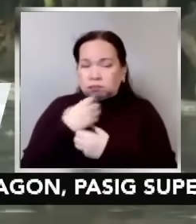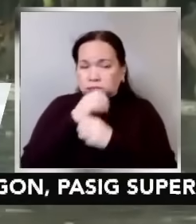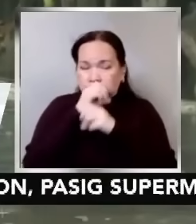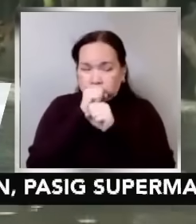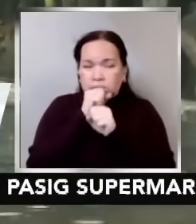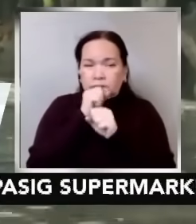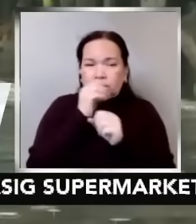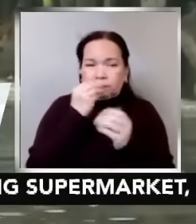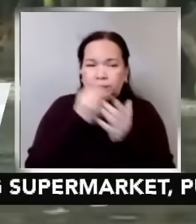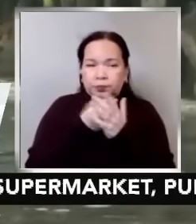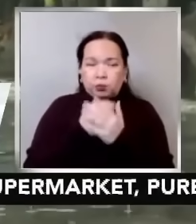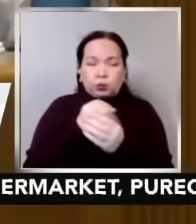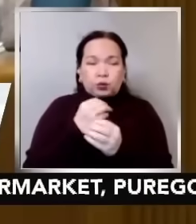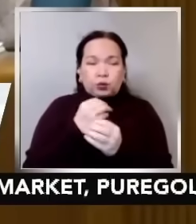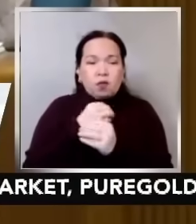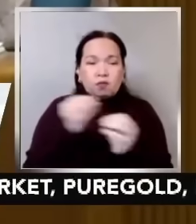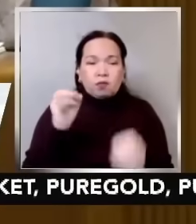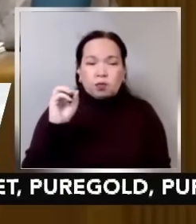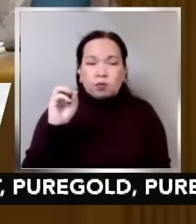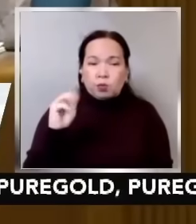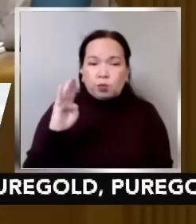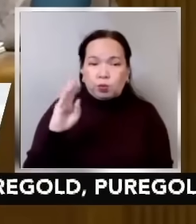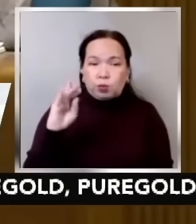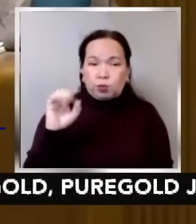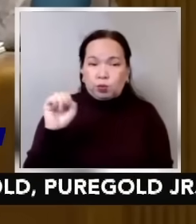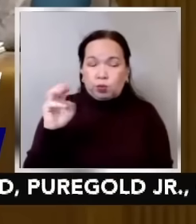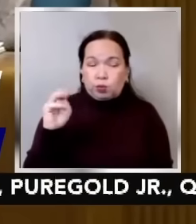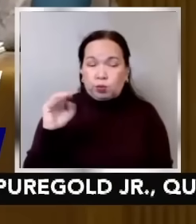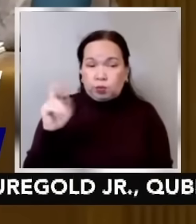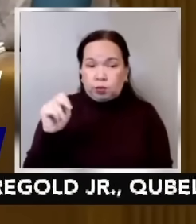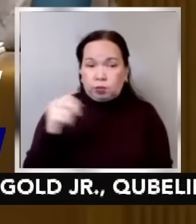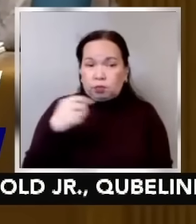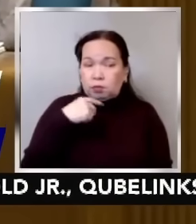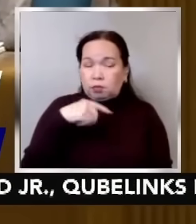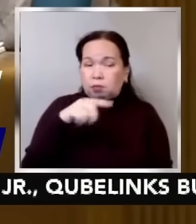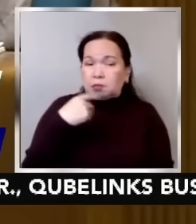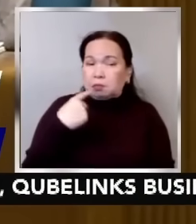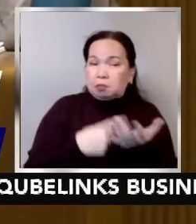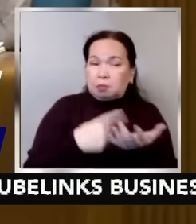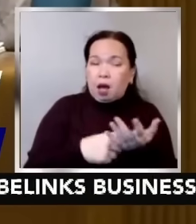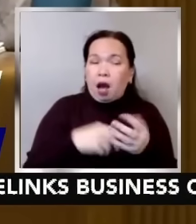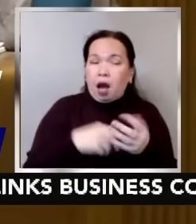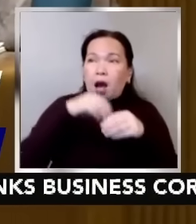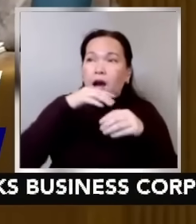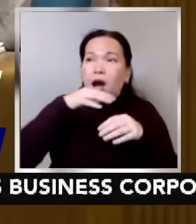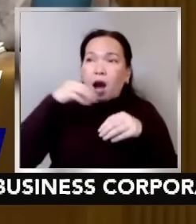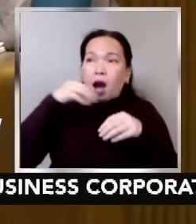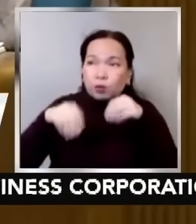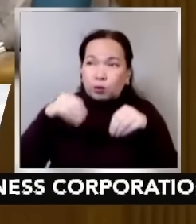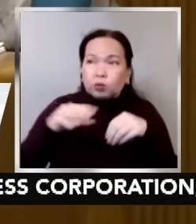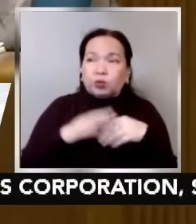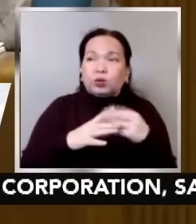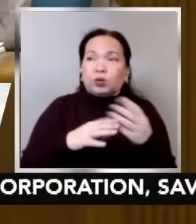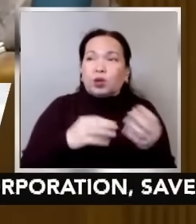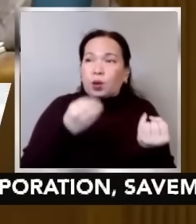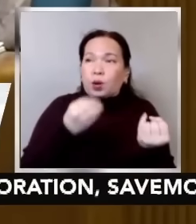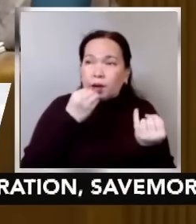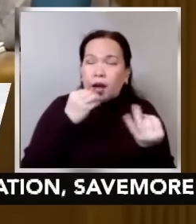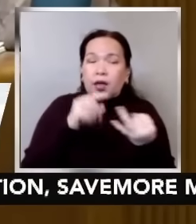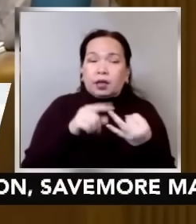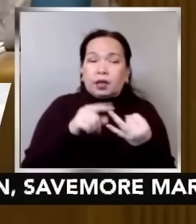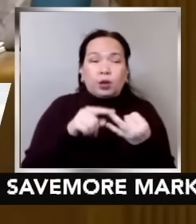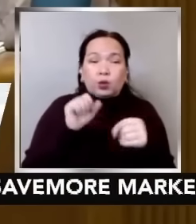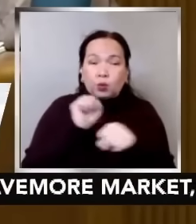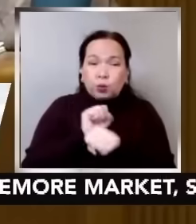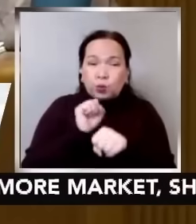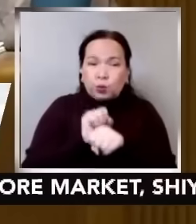mas kailangan ng publiko. Sa usapin ng agrikultura, pagkain, trabaho at saka mga necessary no